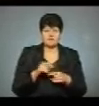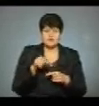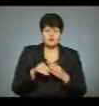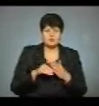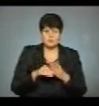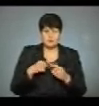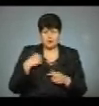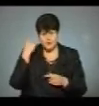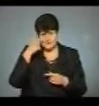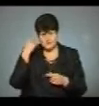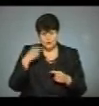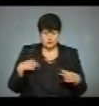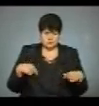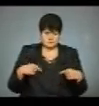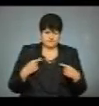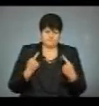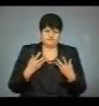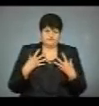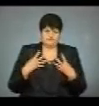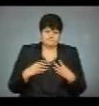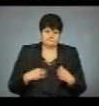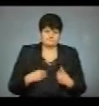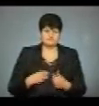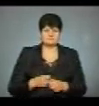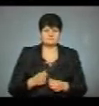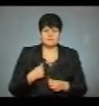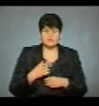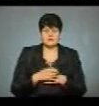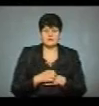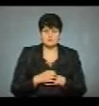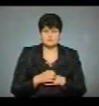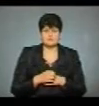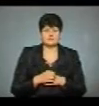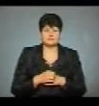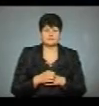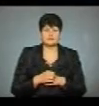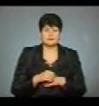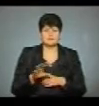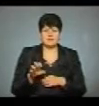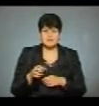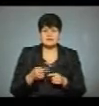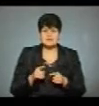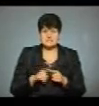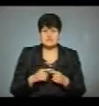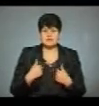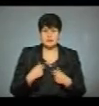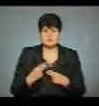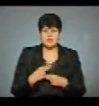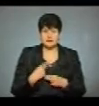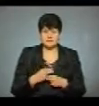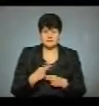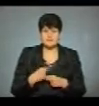допомагають психологічно реабілітуватися. Для мене коти, пес, Це для мене є терапія. У мене